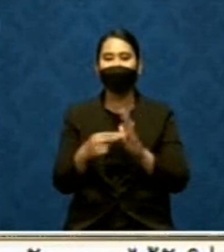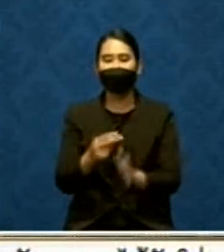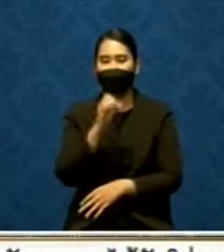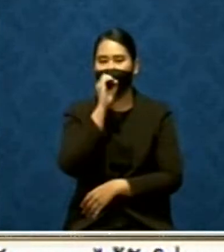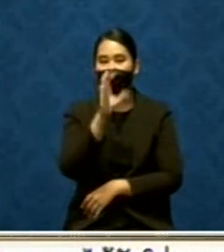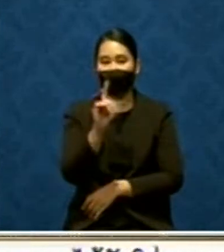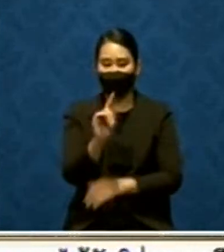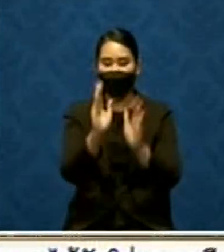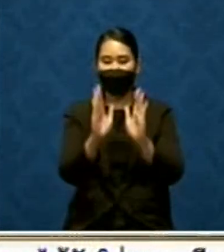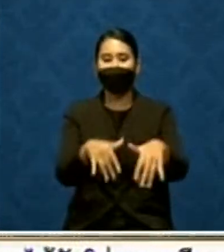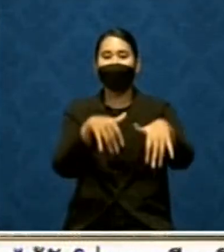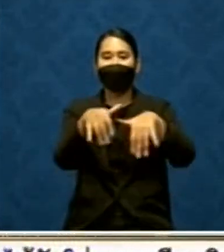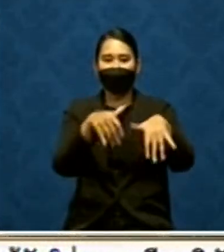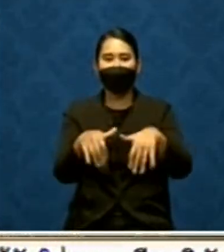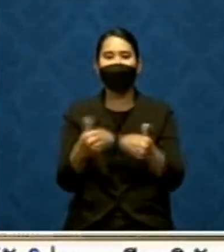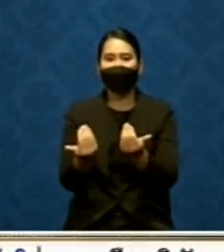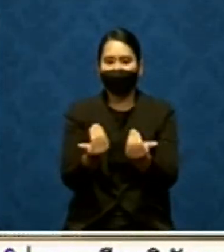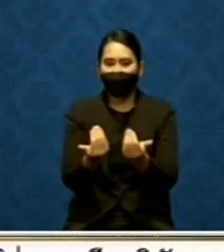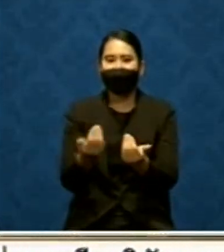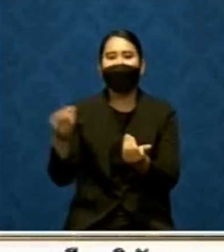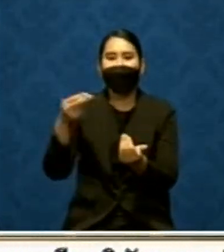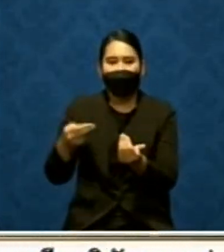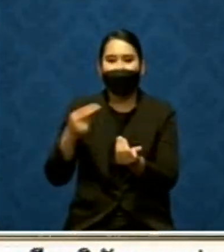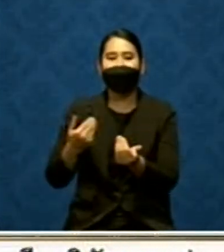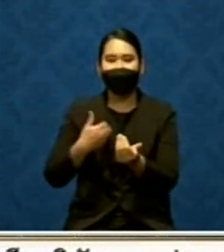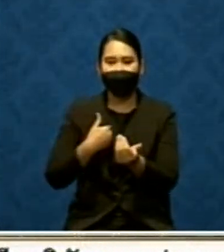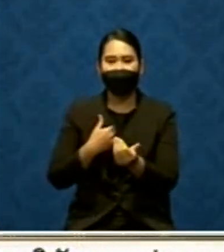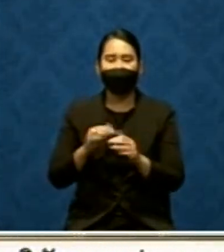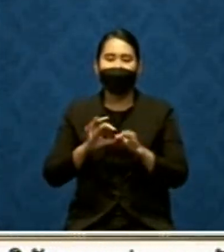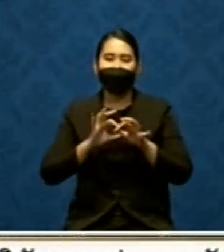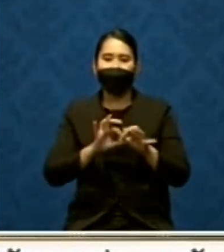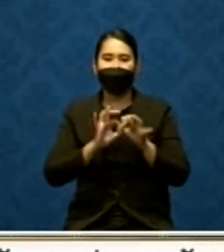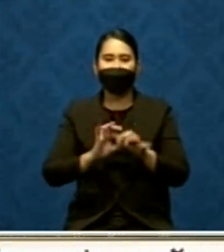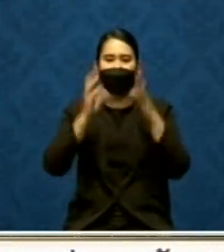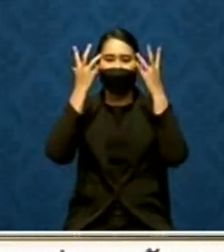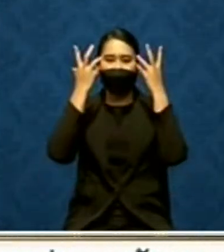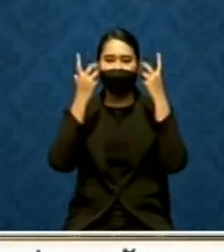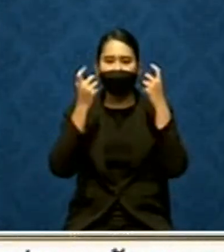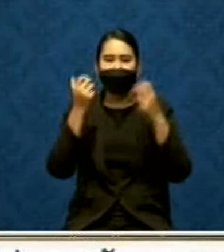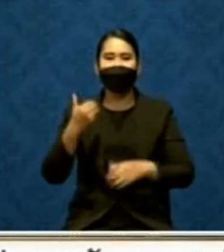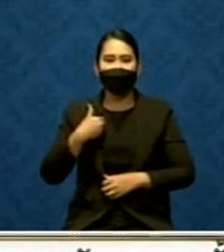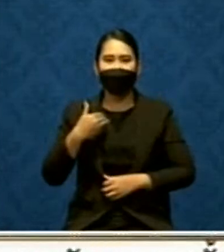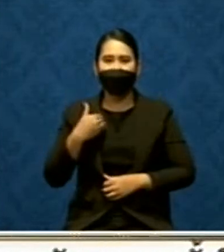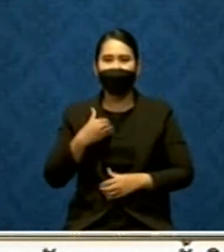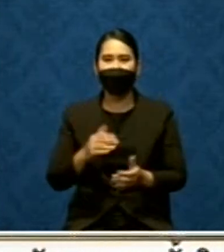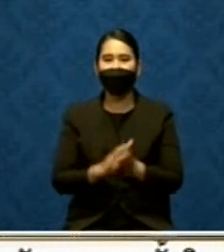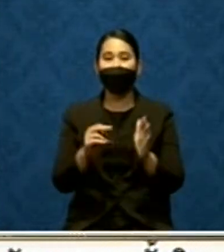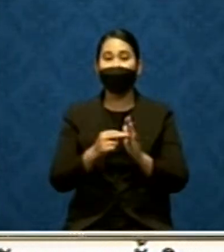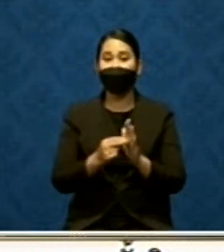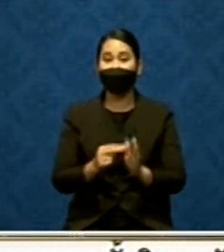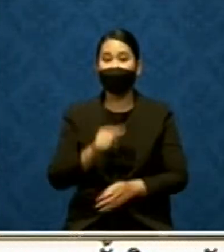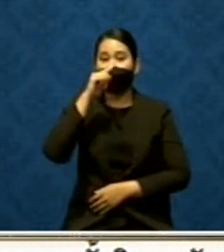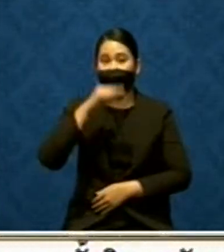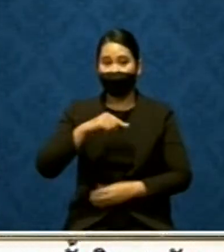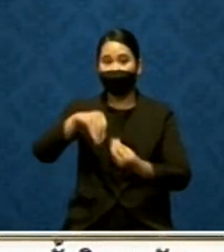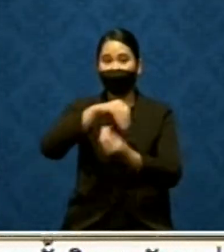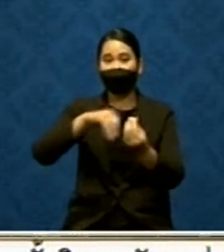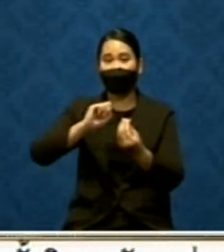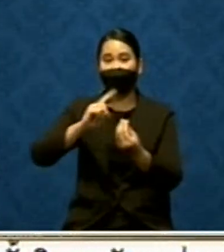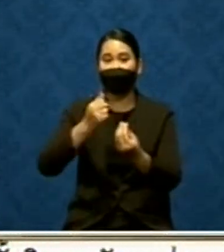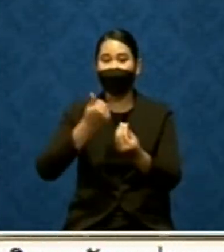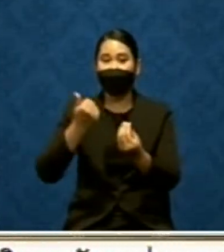พี่น้องประชาชนคนมีลูกมีเต้าเขากังวลใจครับ ทำไมประเทศนี้มันไม่มีพืชเศรษฐกิจอื่นแล้วหรือยัง